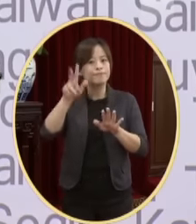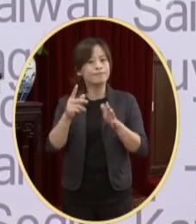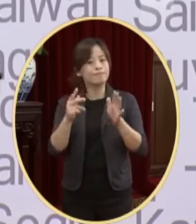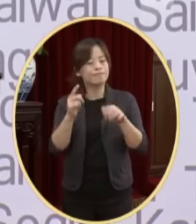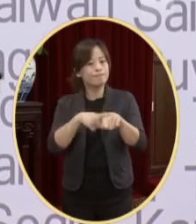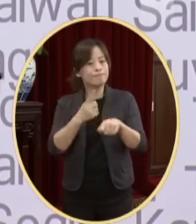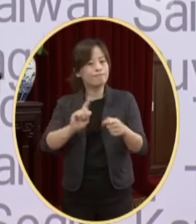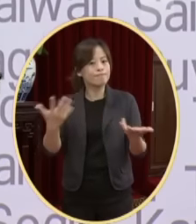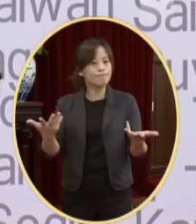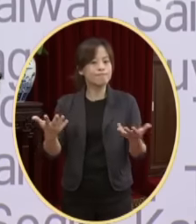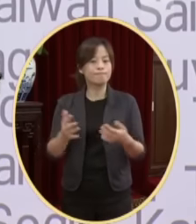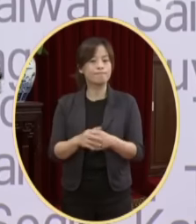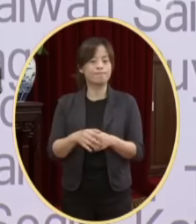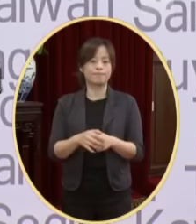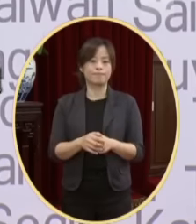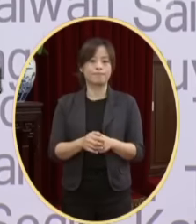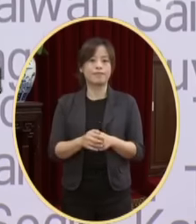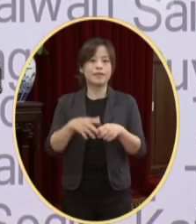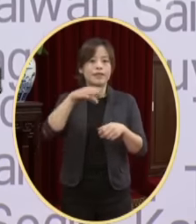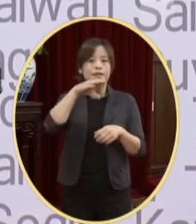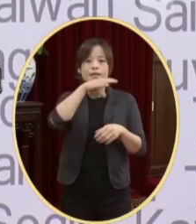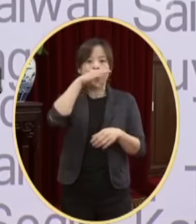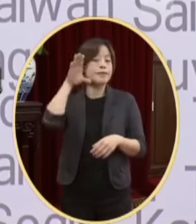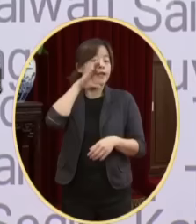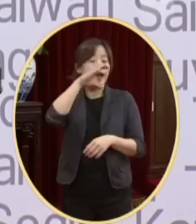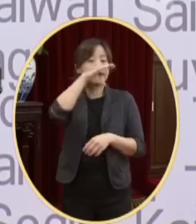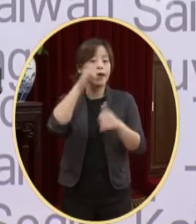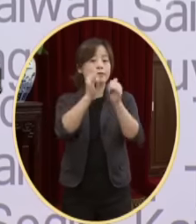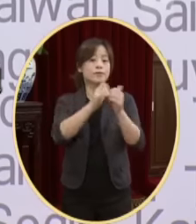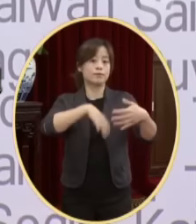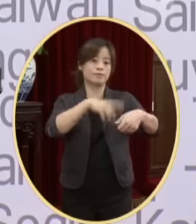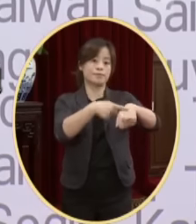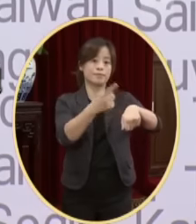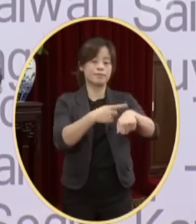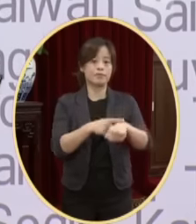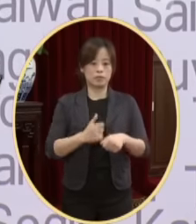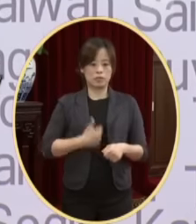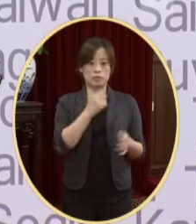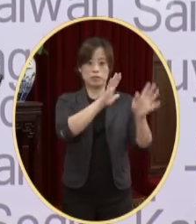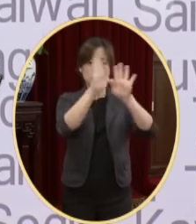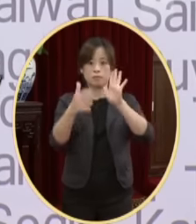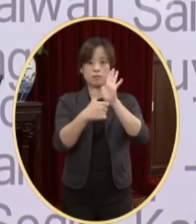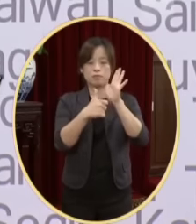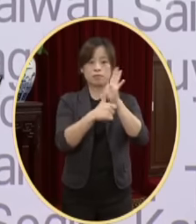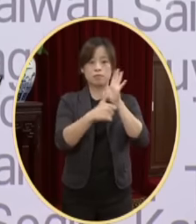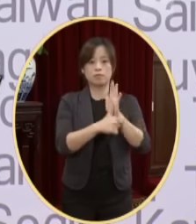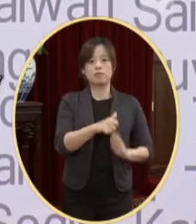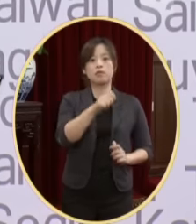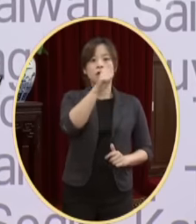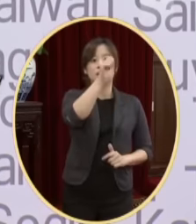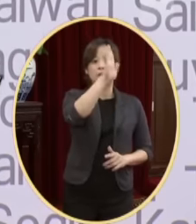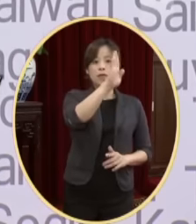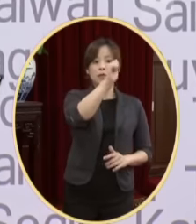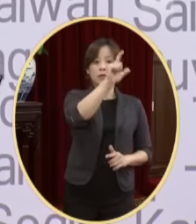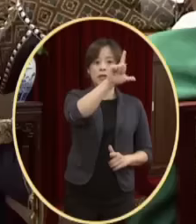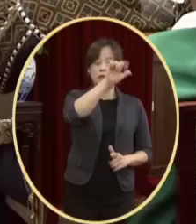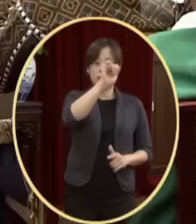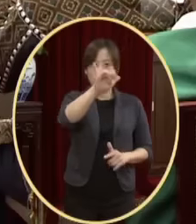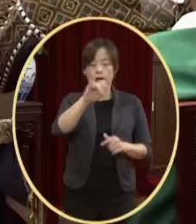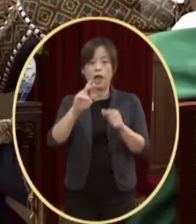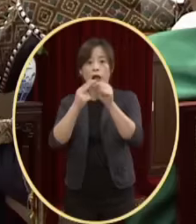合。在泰雅族的语言里，真相叫做 balai， 而和